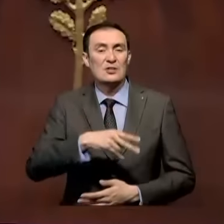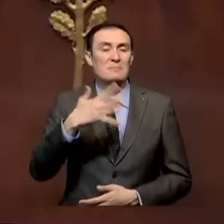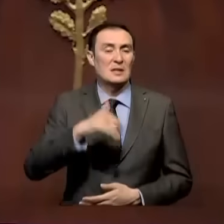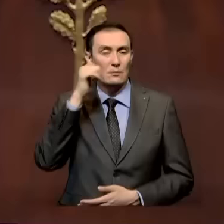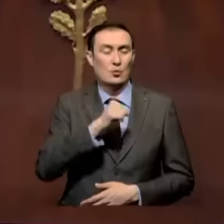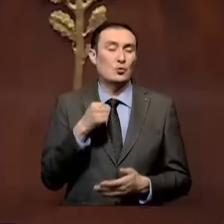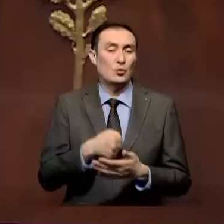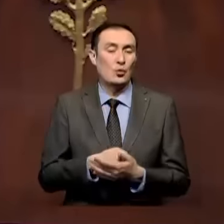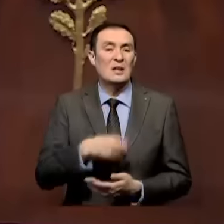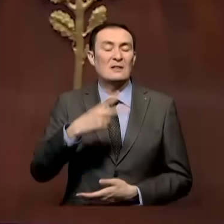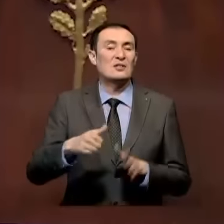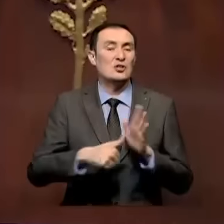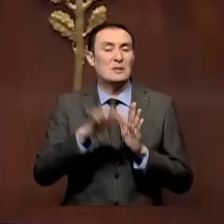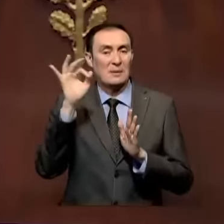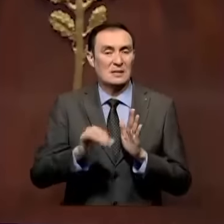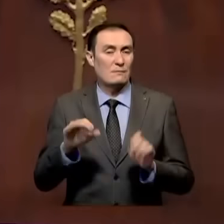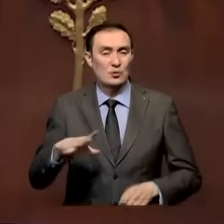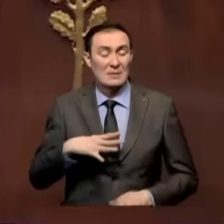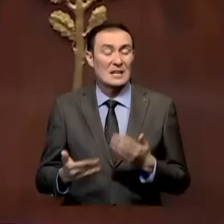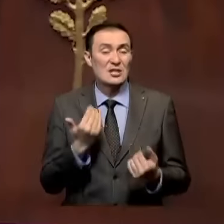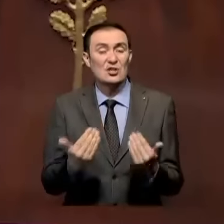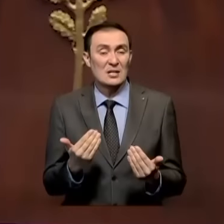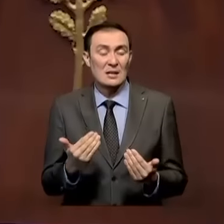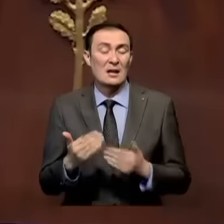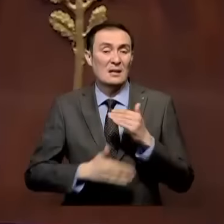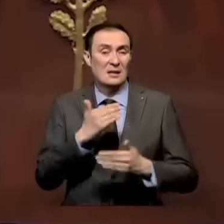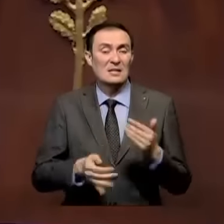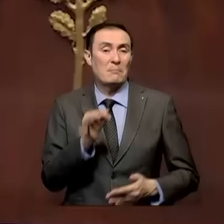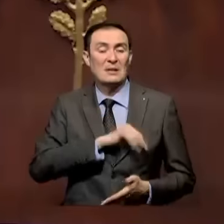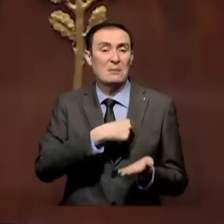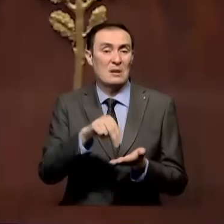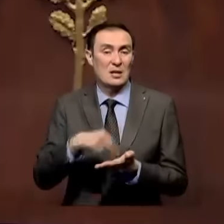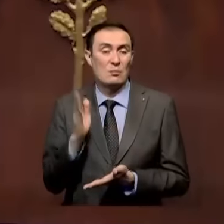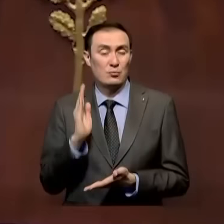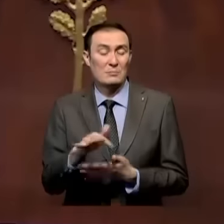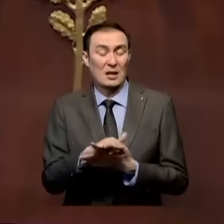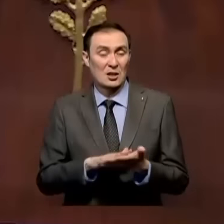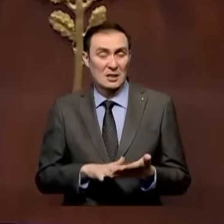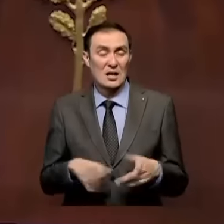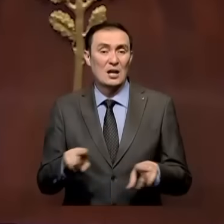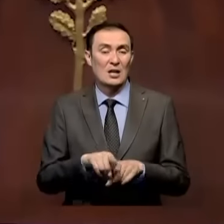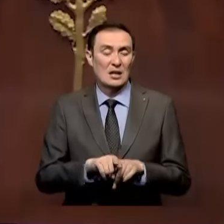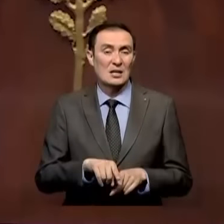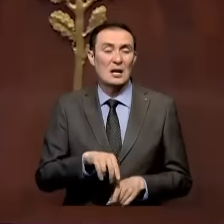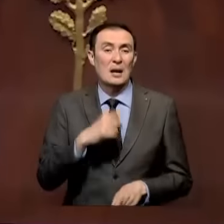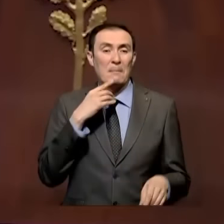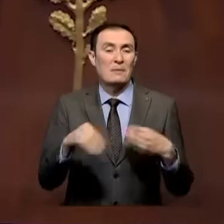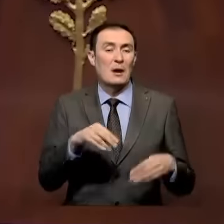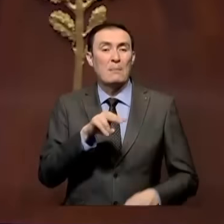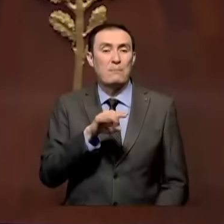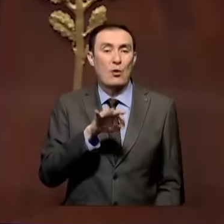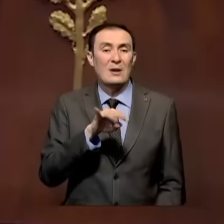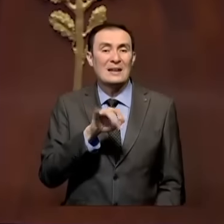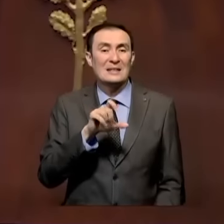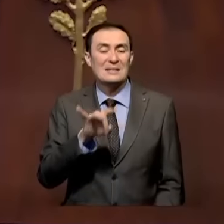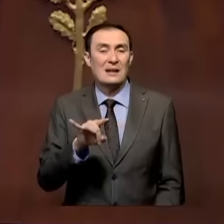2050-му может достичь 26%, если сегодняшняя тенденция потребления продолжится. Кроме того, полиэстер – это самый производимый